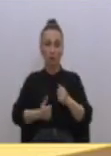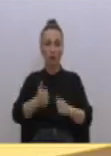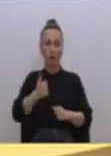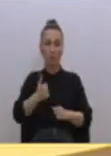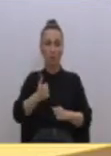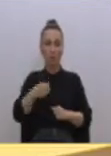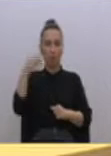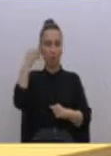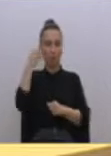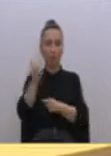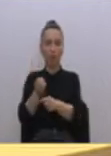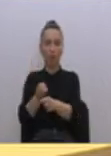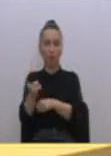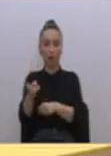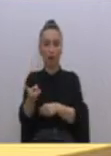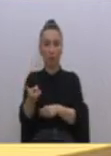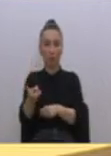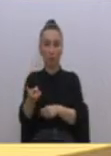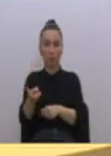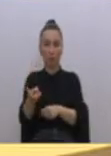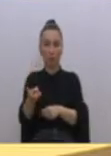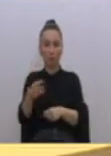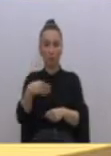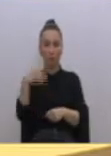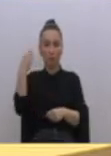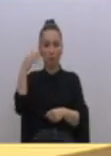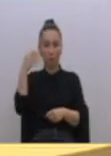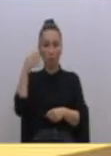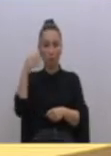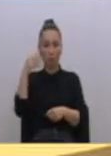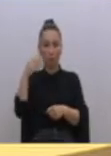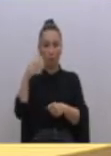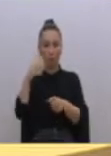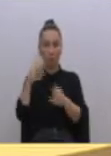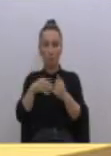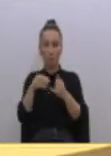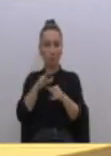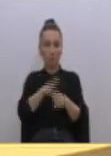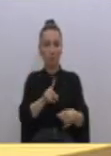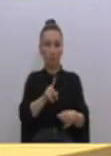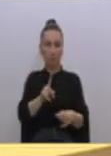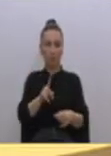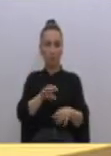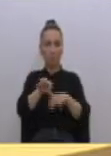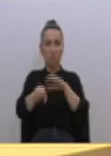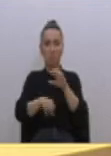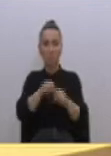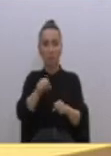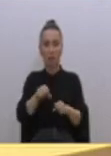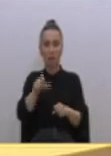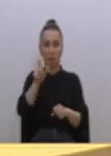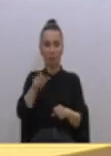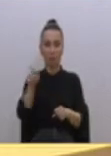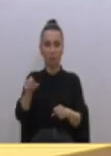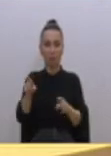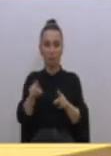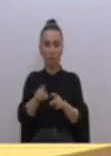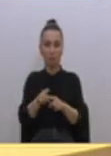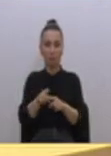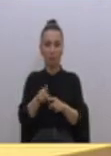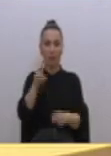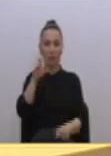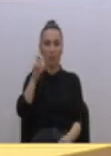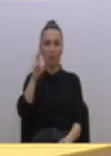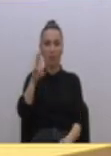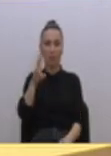თურქი გააგდეთ, ჩვენი თურქს არ ჩავაძერინებთ ჩვენი ქართული მიწა. და ეს მოფაშისტო ელემენტები რომ დარბოდნენ, და ნამახვანი